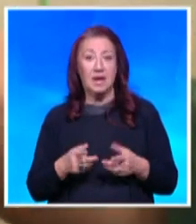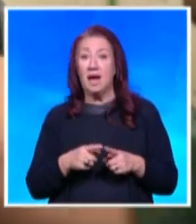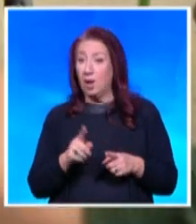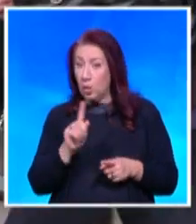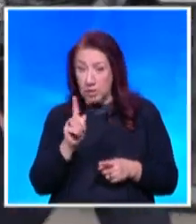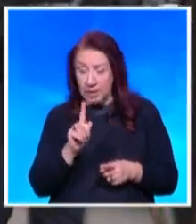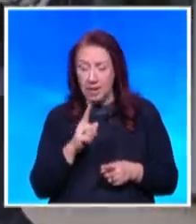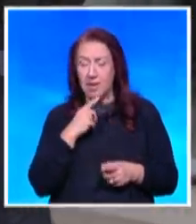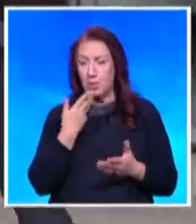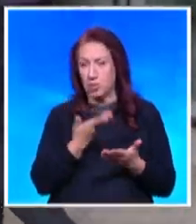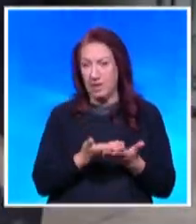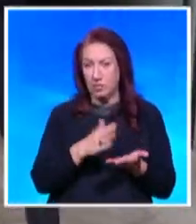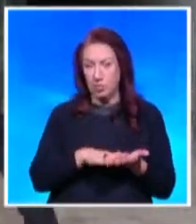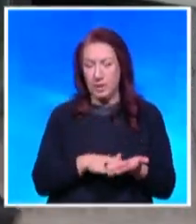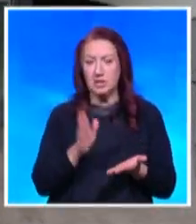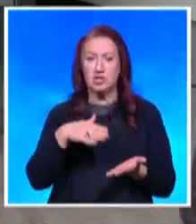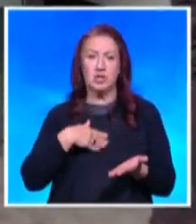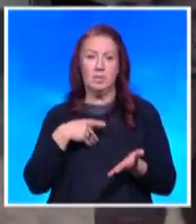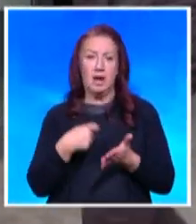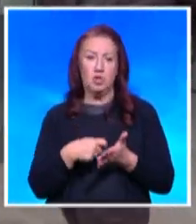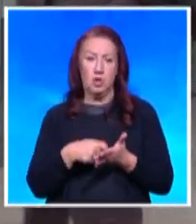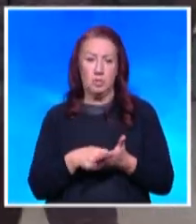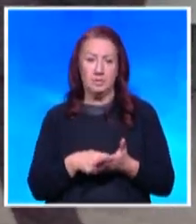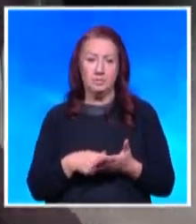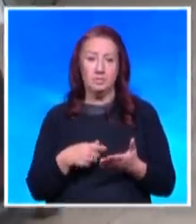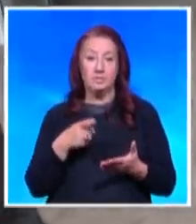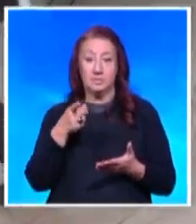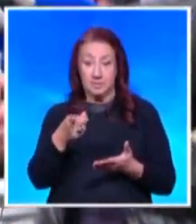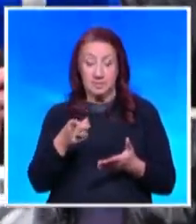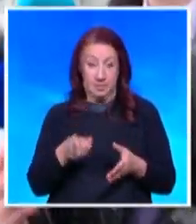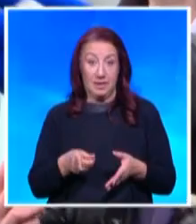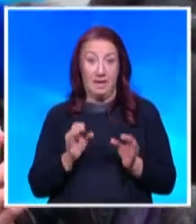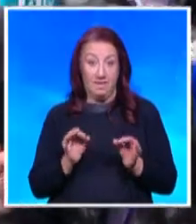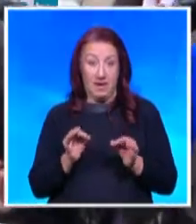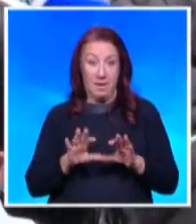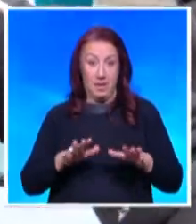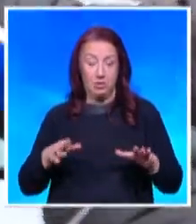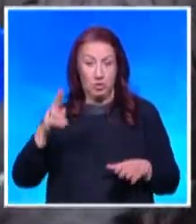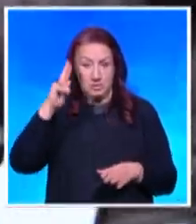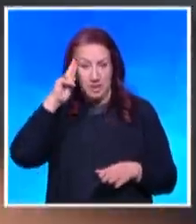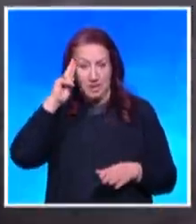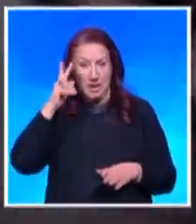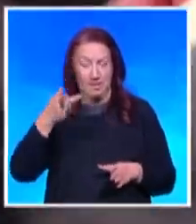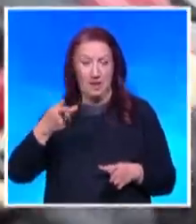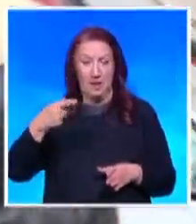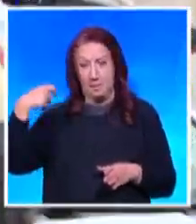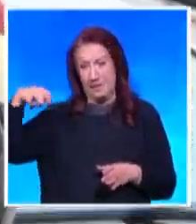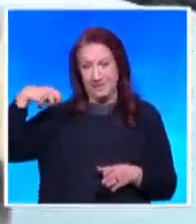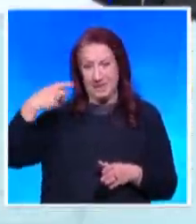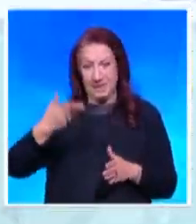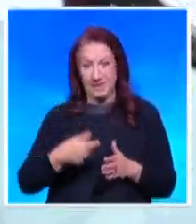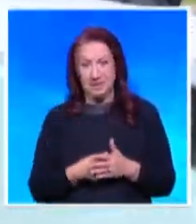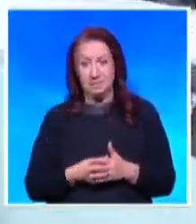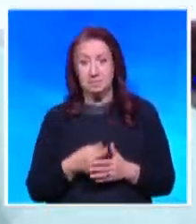глоба. Да ни кажете сега, вие временно изпълняваш длъжността президент на Българския футболен да, съюз. Да, това е отмяна темата. Защото в търговския регистър